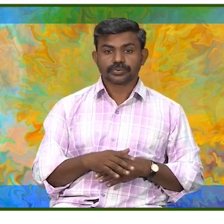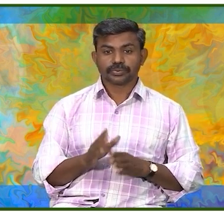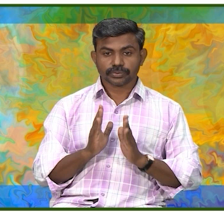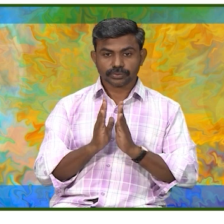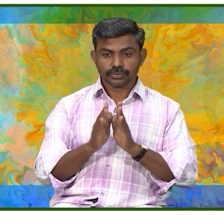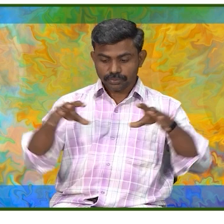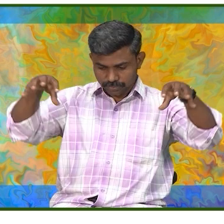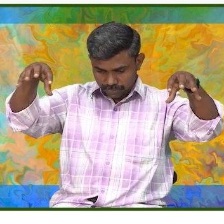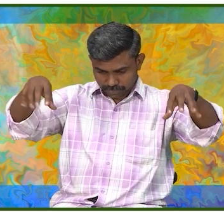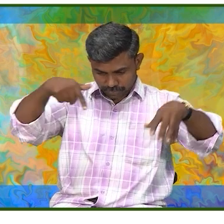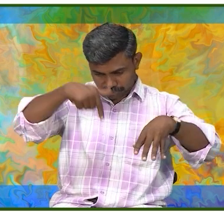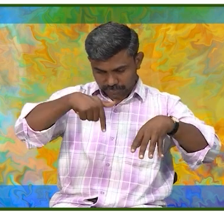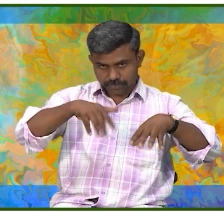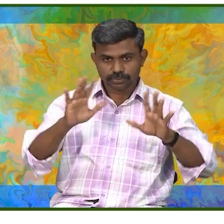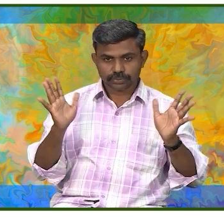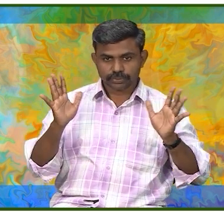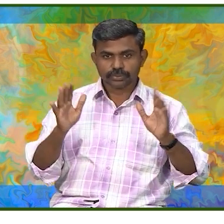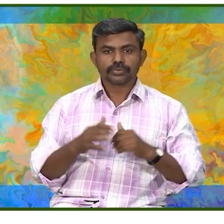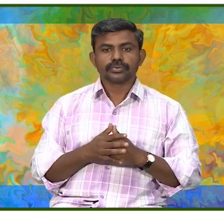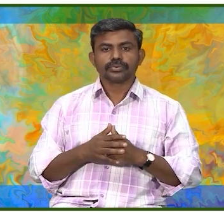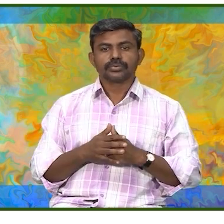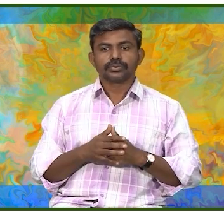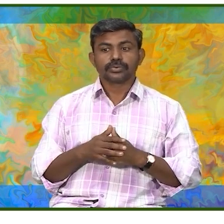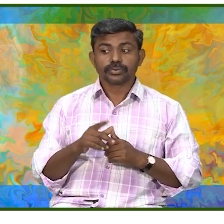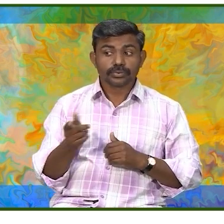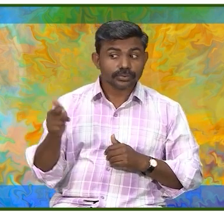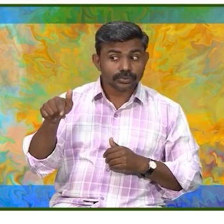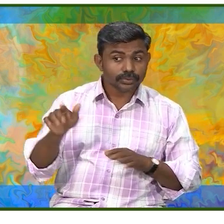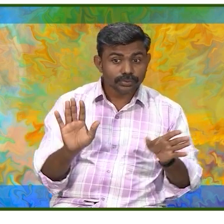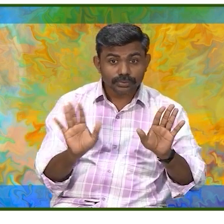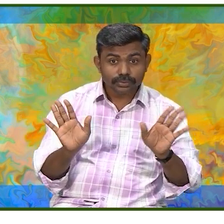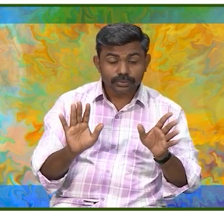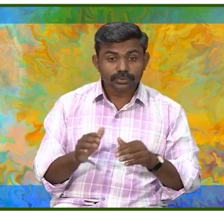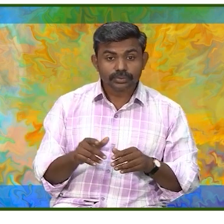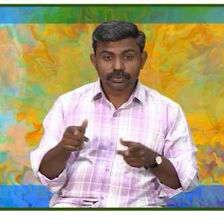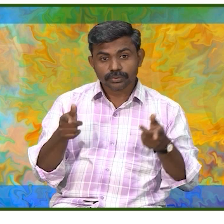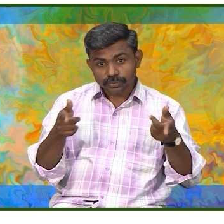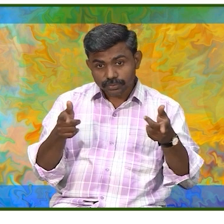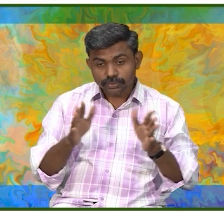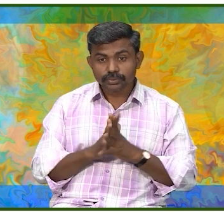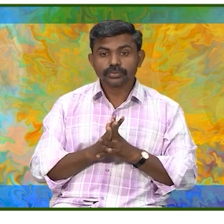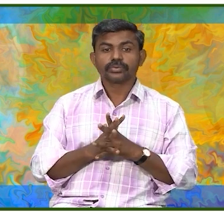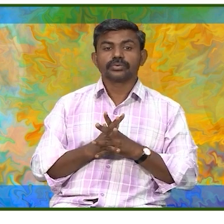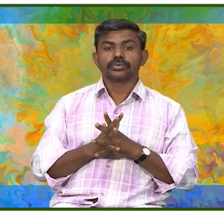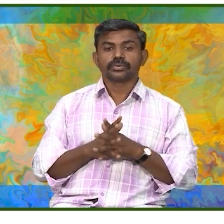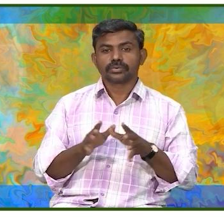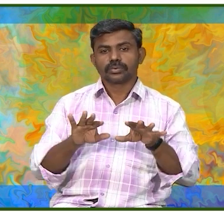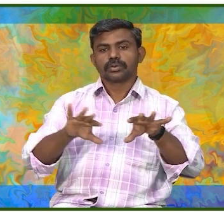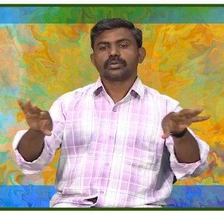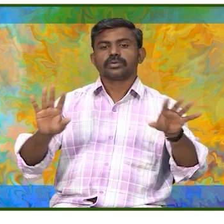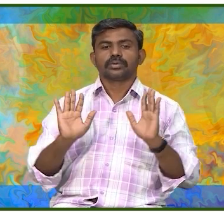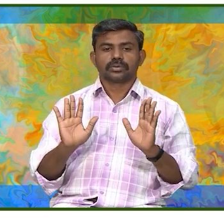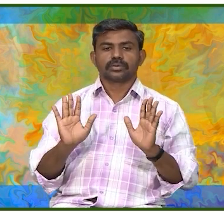நாம் நடுநிலைமையும் அல்ல, அதே நேரத்தில் ஈடுபாடு இல்லாமையும் இல்லை, நம்மகிட்ட ஈடுபாடு உண்டு. அணி சேரம்